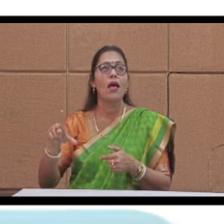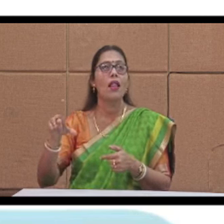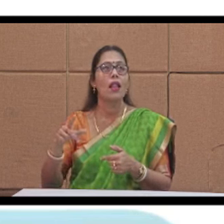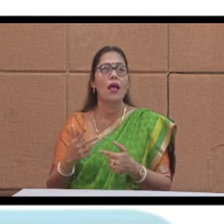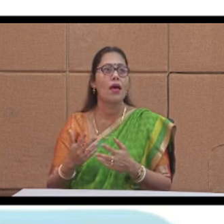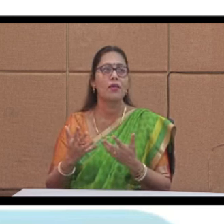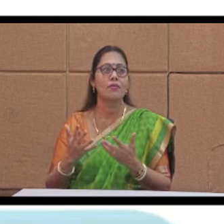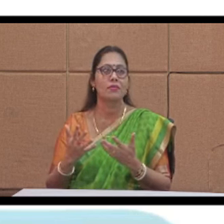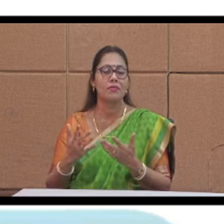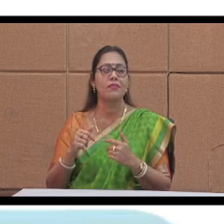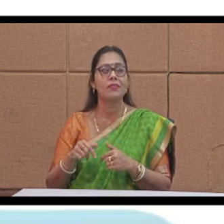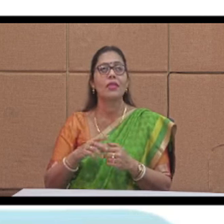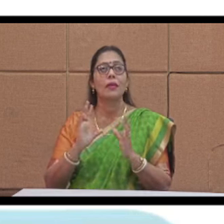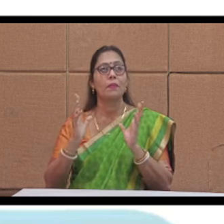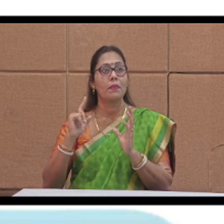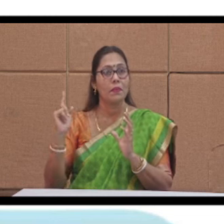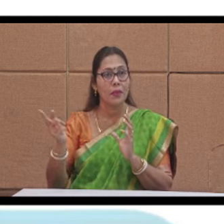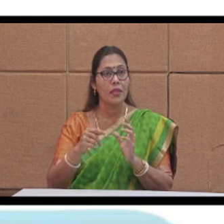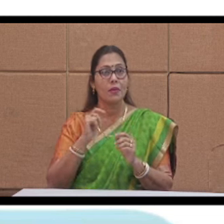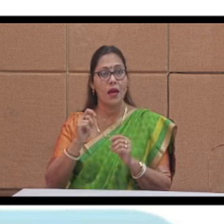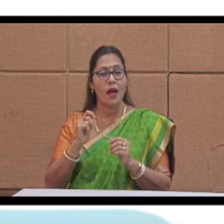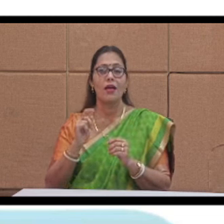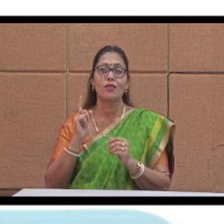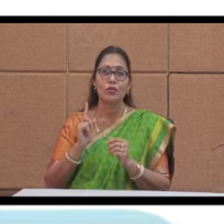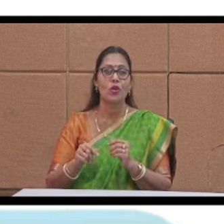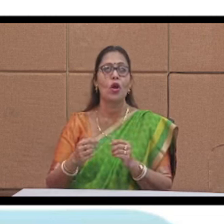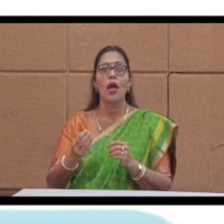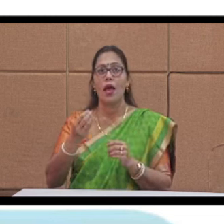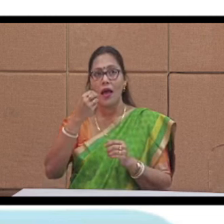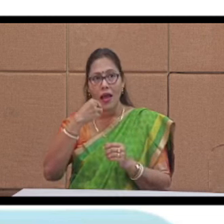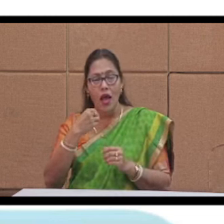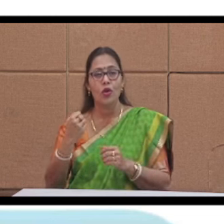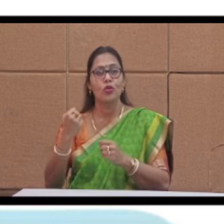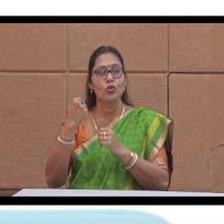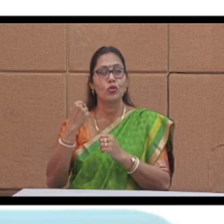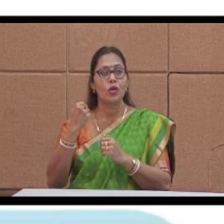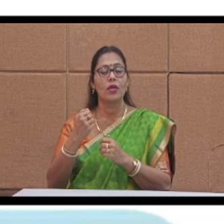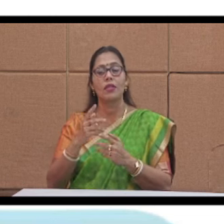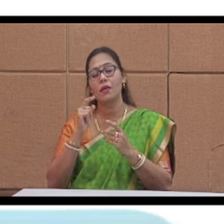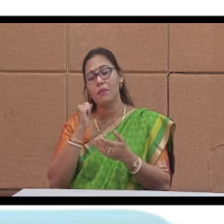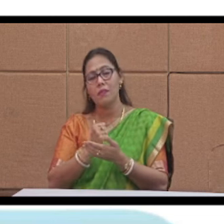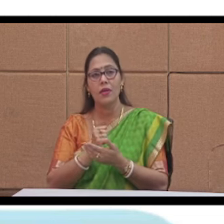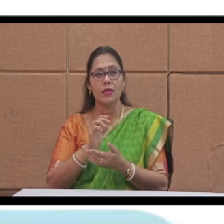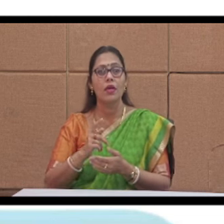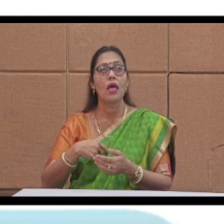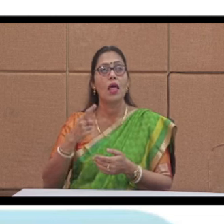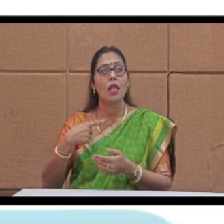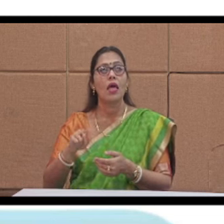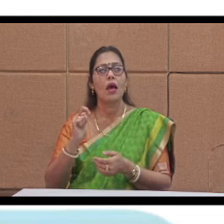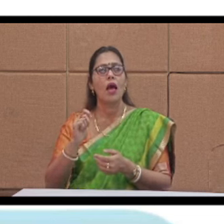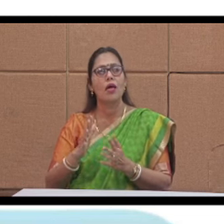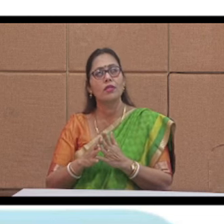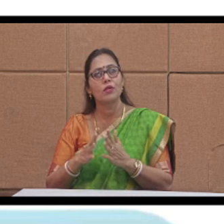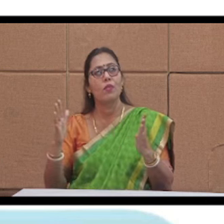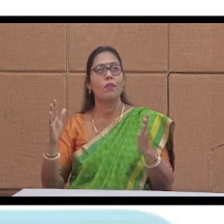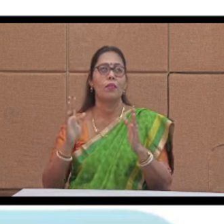সফল হয় না যারা পৃথিবীতে সফল হয়েছেন তাদের জীবনী পড়ে দেখবে তারা প্রচুর কাজ